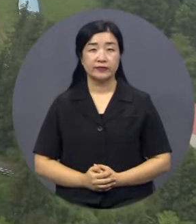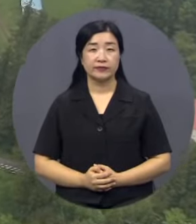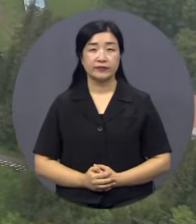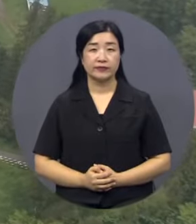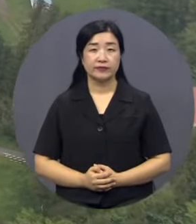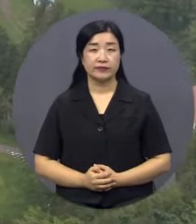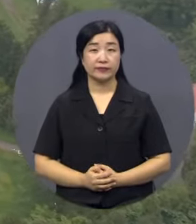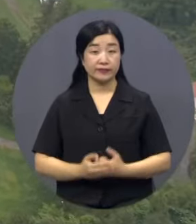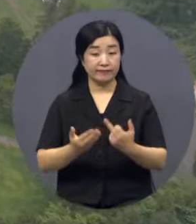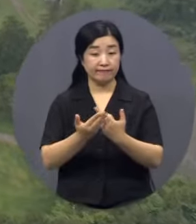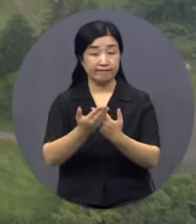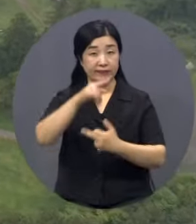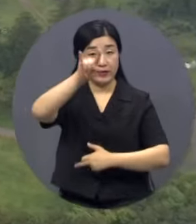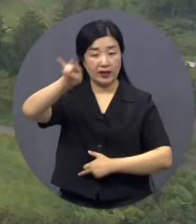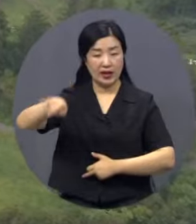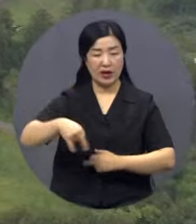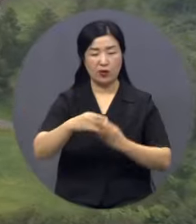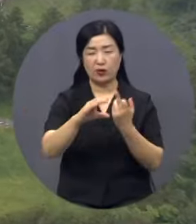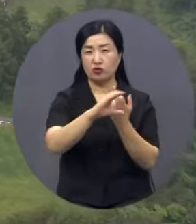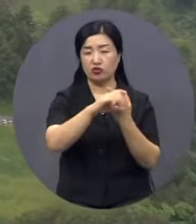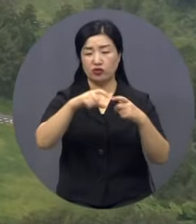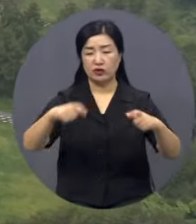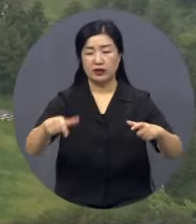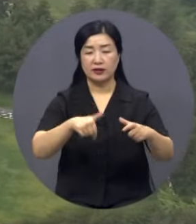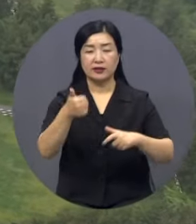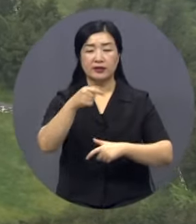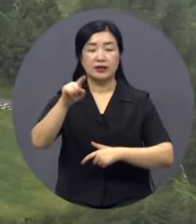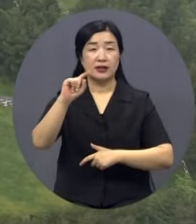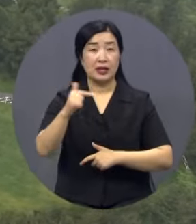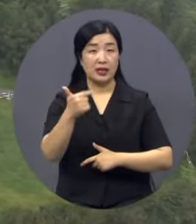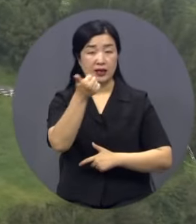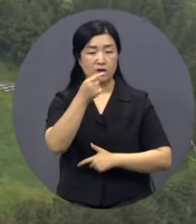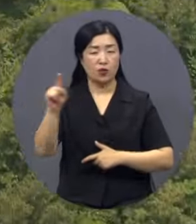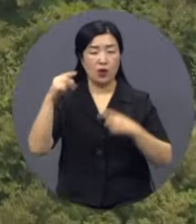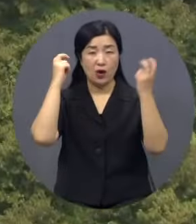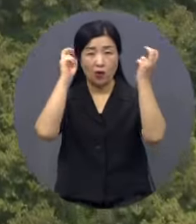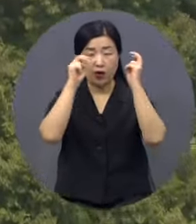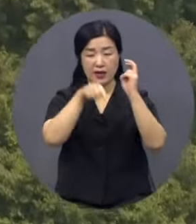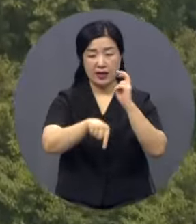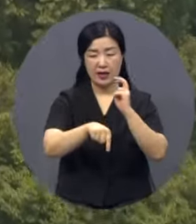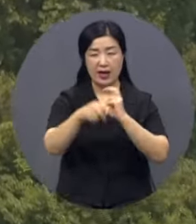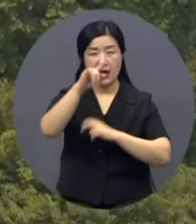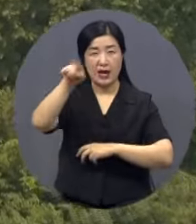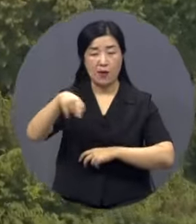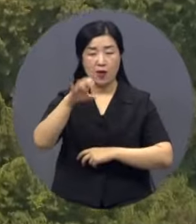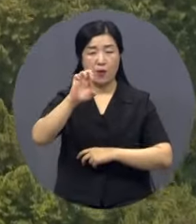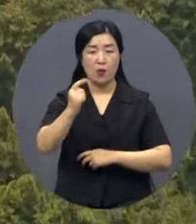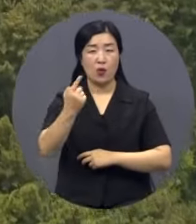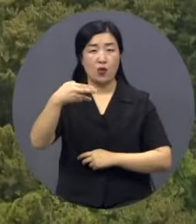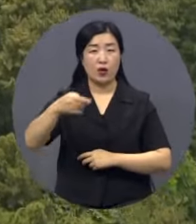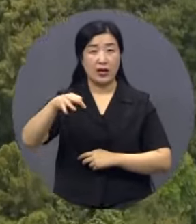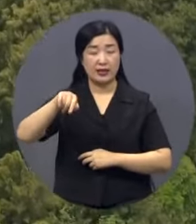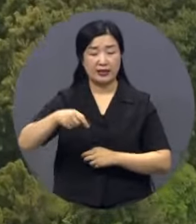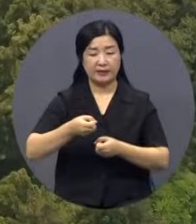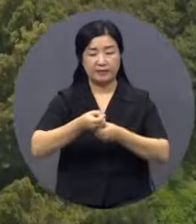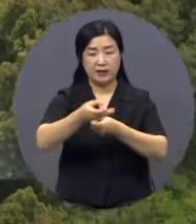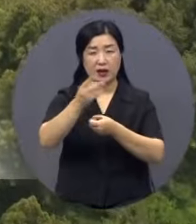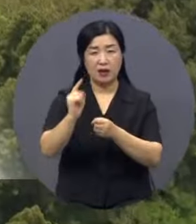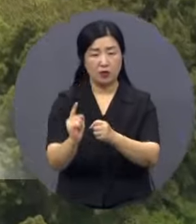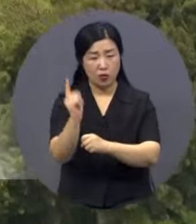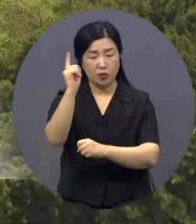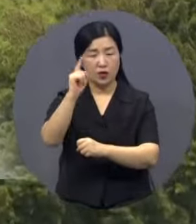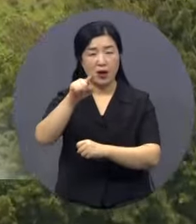제주시 애월읍 중산간의 한화 그룹이 추진하는 애월 포레스트 관광단지 해발 300m 이상